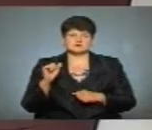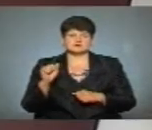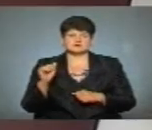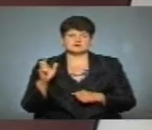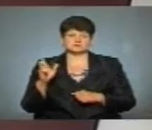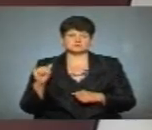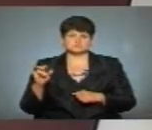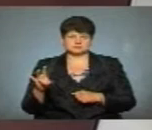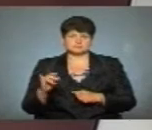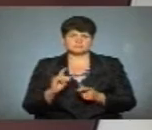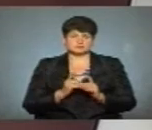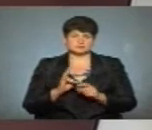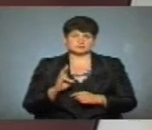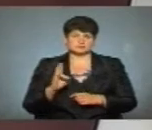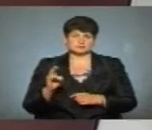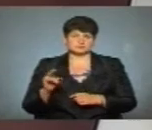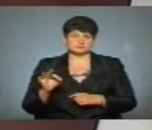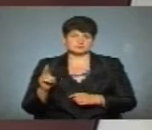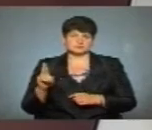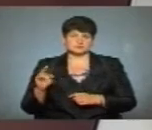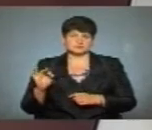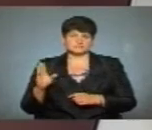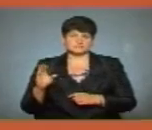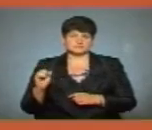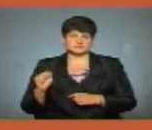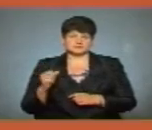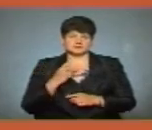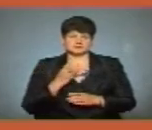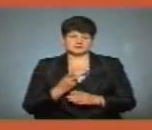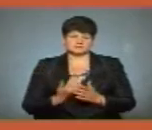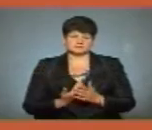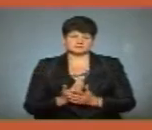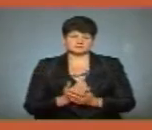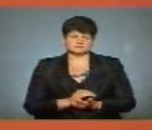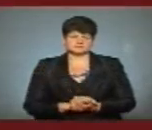Коцовська. Дивіться у випуску.